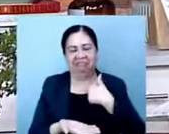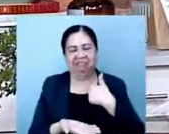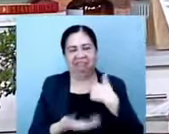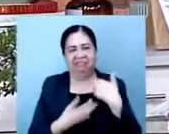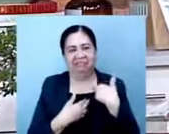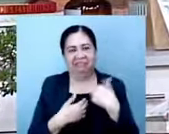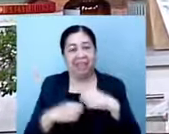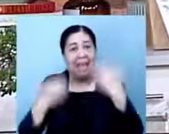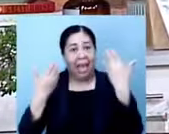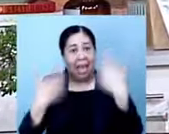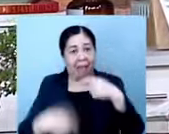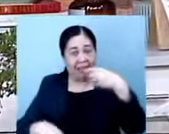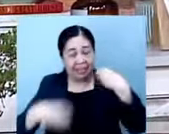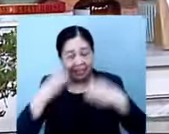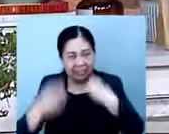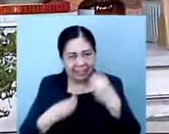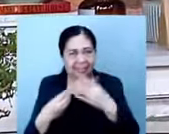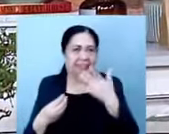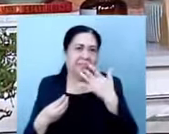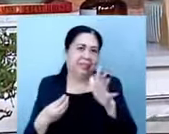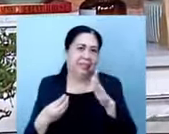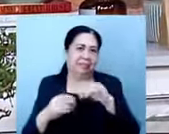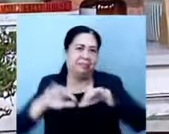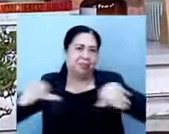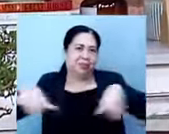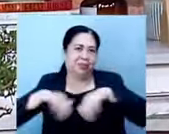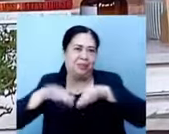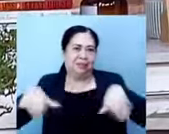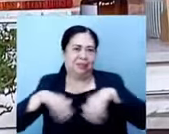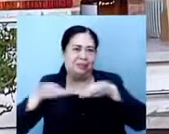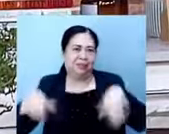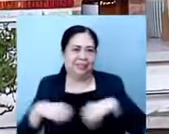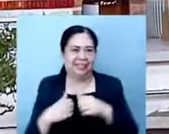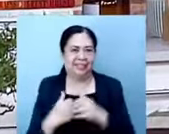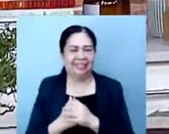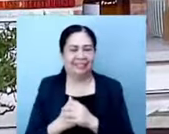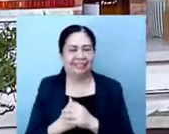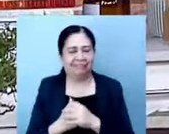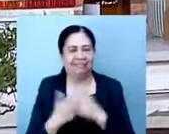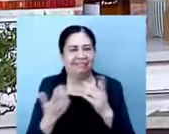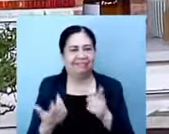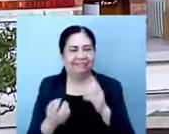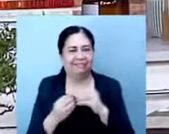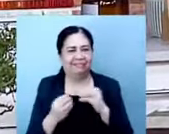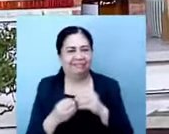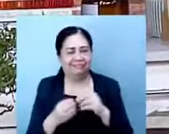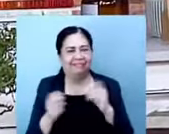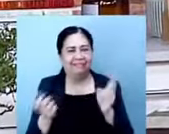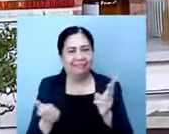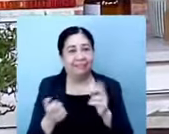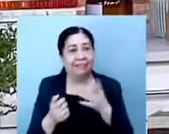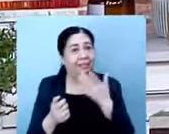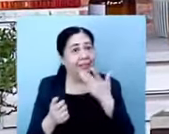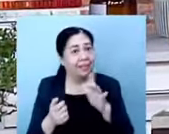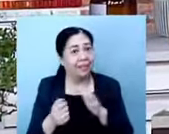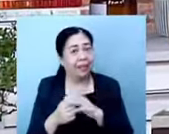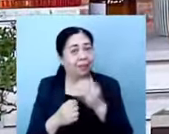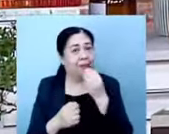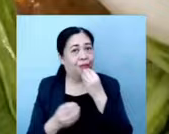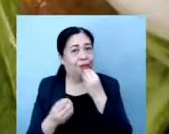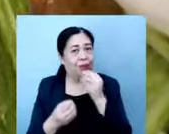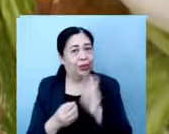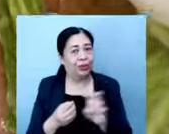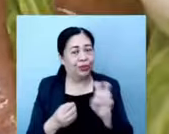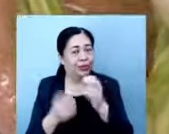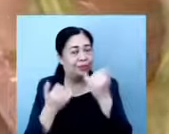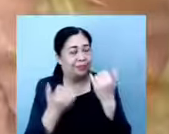Diba? Exactly. Yung gutom na gutom ka kasi swimming ka na swimming. Eto na, ang isa pang mainit-init, ang masarap nating food trip ngayon. Eto na, napakaganda